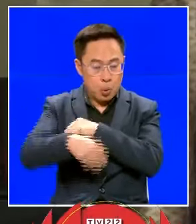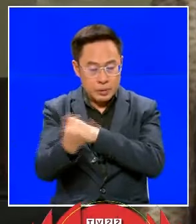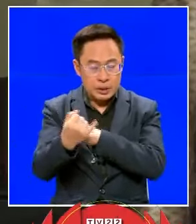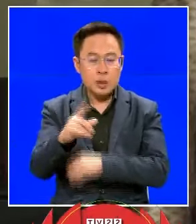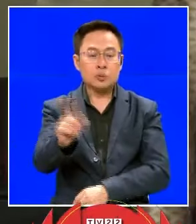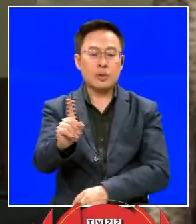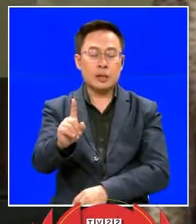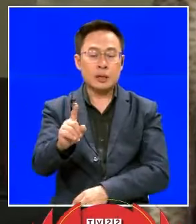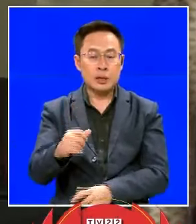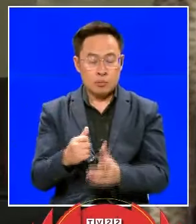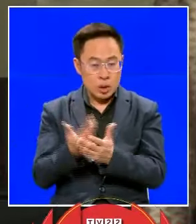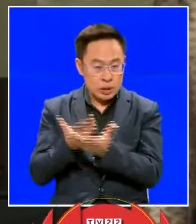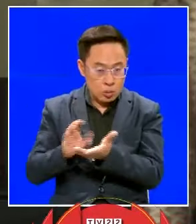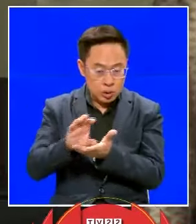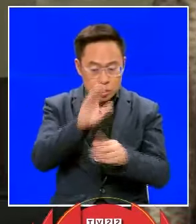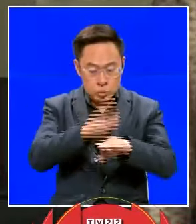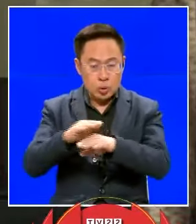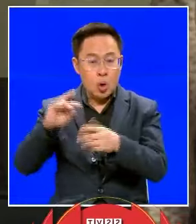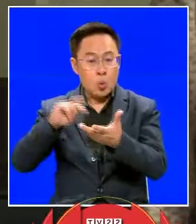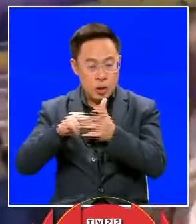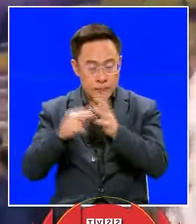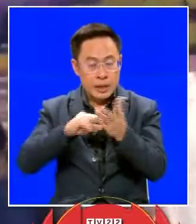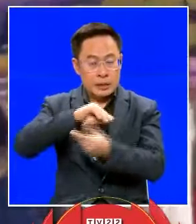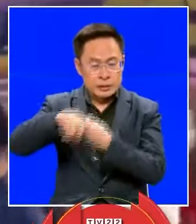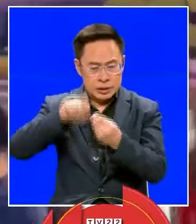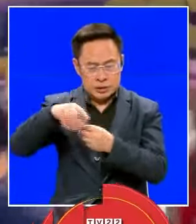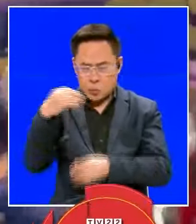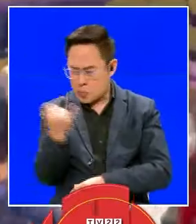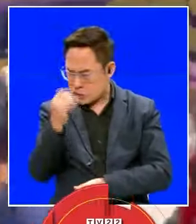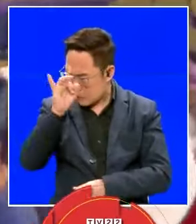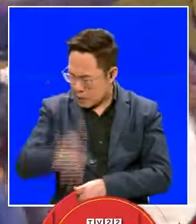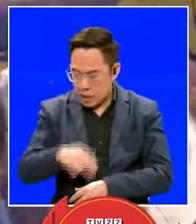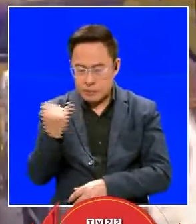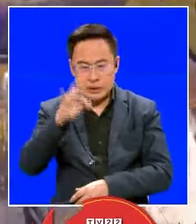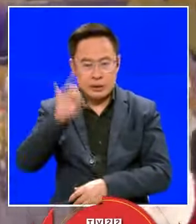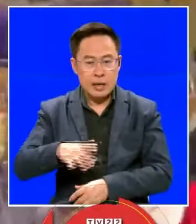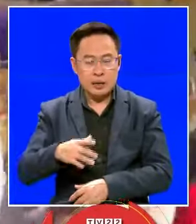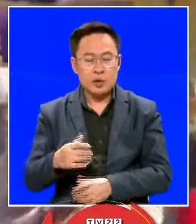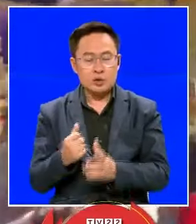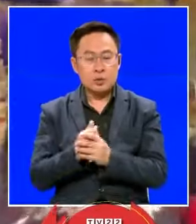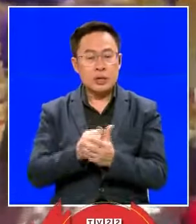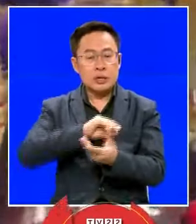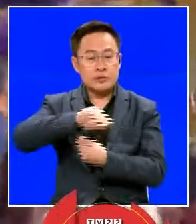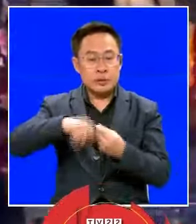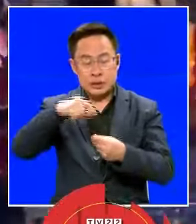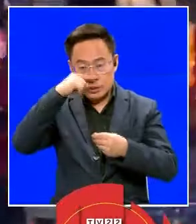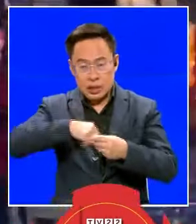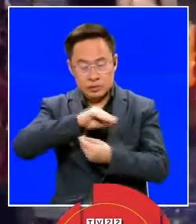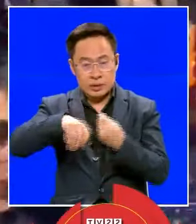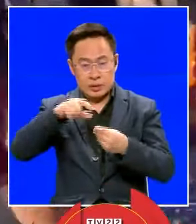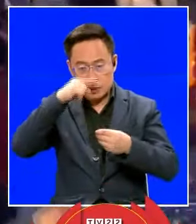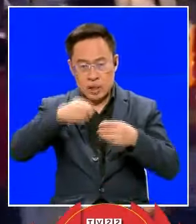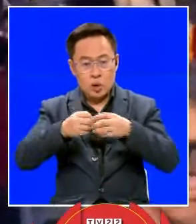ออกมาเนี่ยมันต้องวิกฤตแลคำถามคือโต1.5%เพียงแต่โตน้อยกว่าประเทศเพื่อนบ้านใช้คำว่า